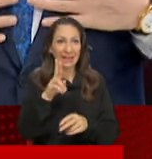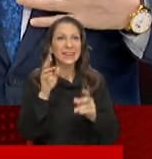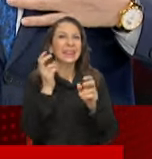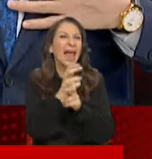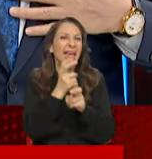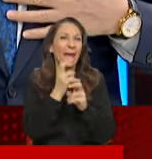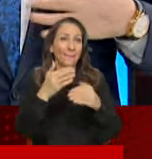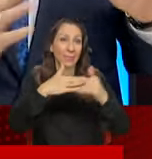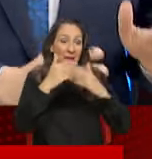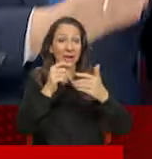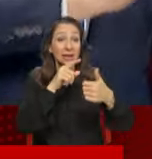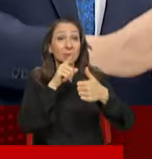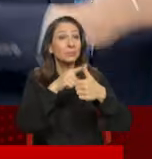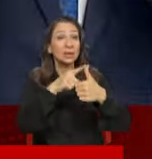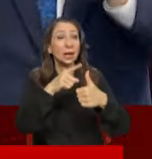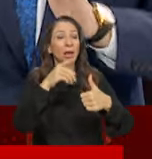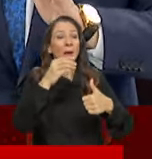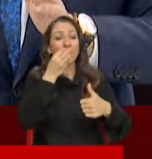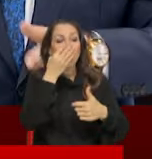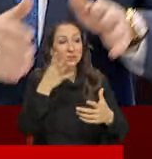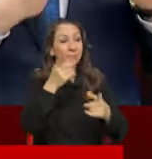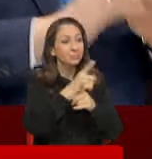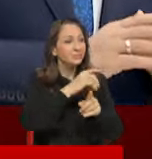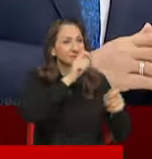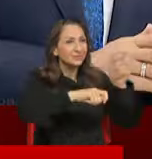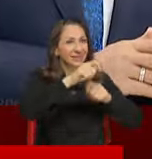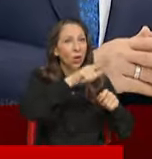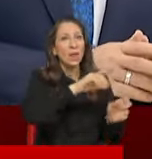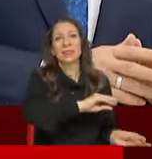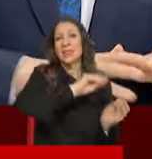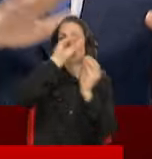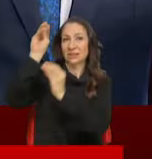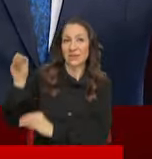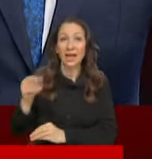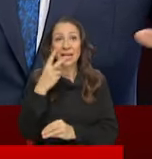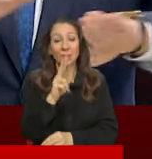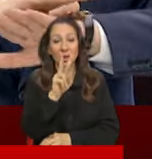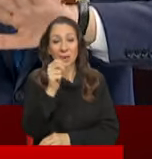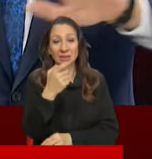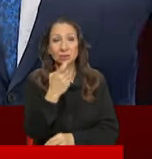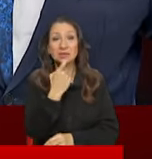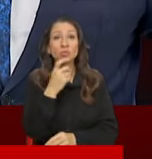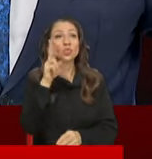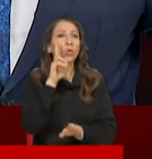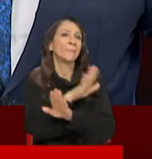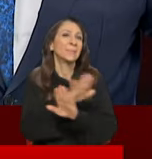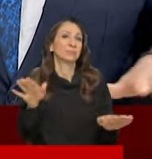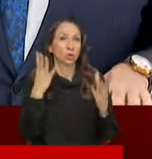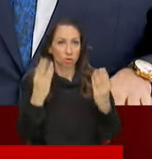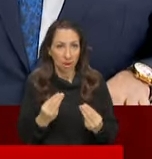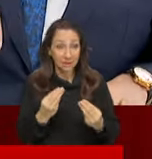Bunlar iki kategori var bir tanesi Donat alanların transferi Donat alanlarımızın transferini de 2026 sonu itibariyle bitirmiş